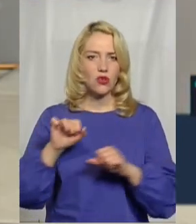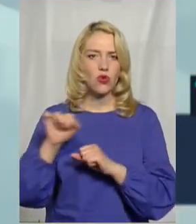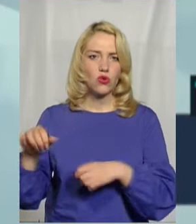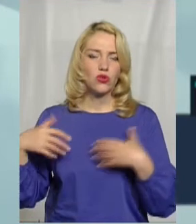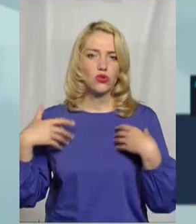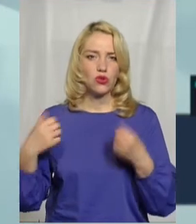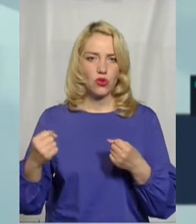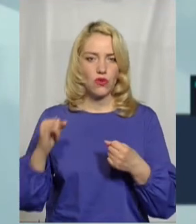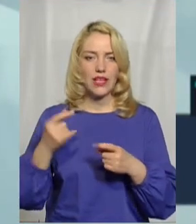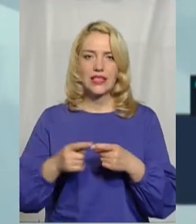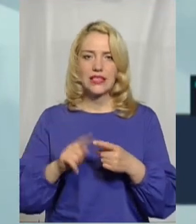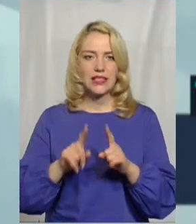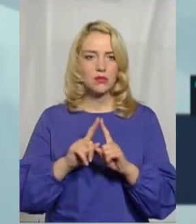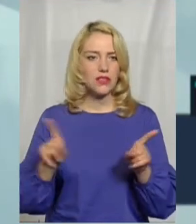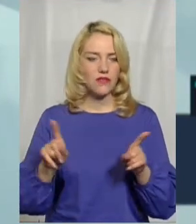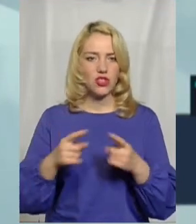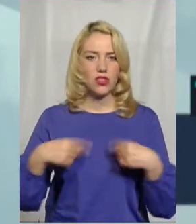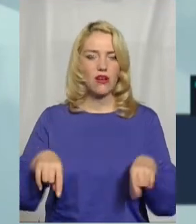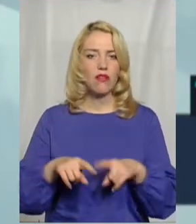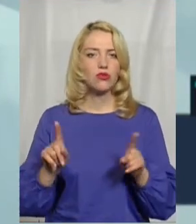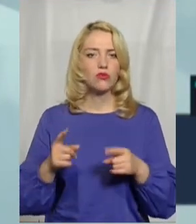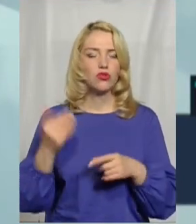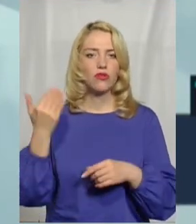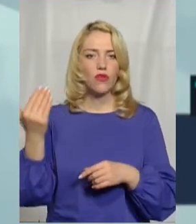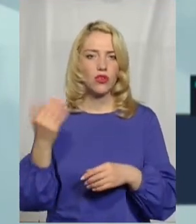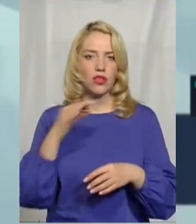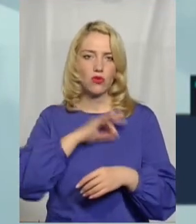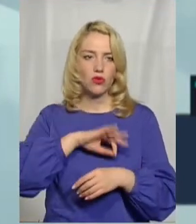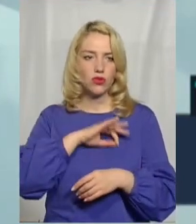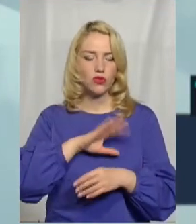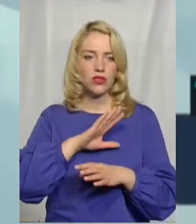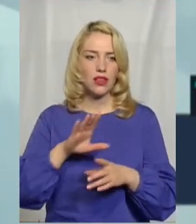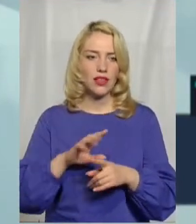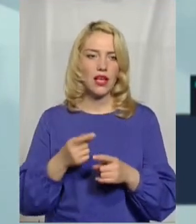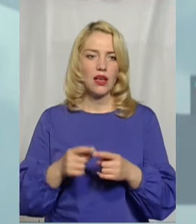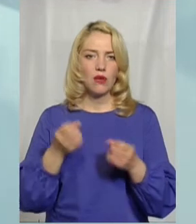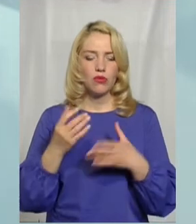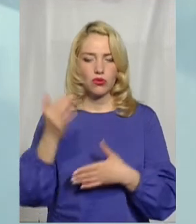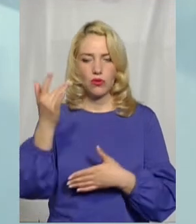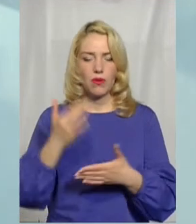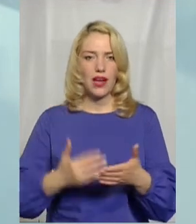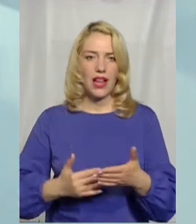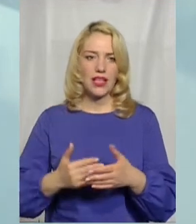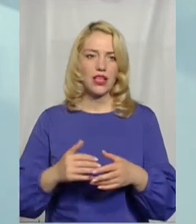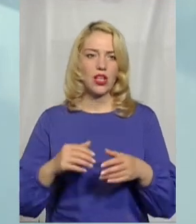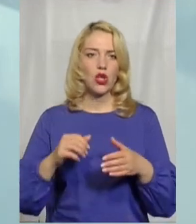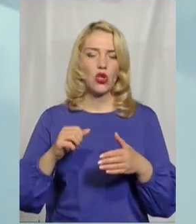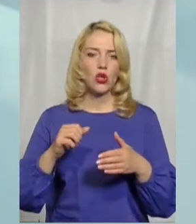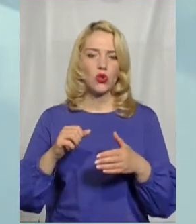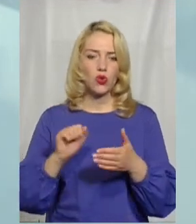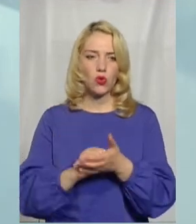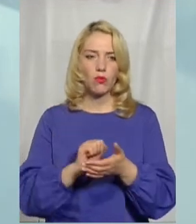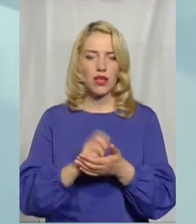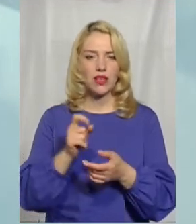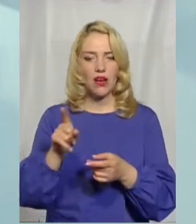охорони здоров'я – дуже специфічна галузь, адже вони користуються не типовим переліком документів, а саме галузевим. В